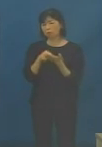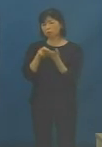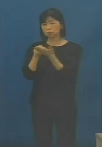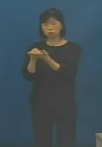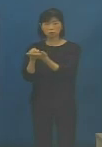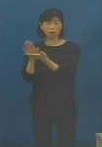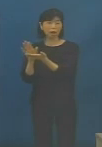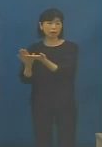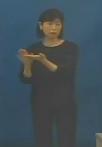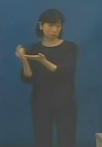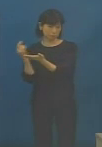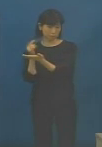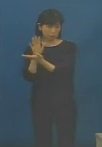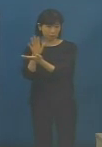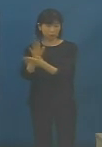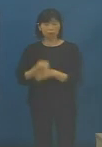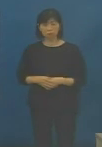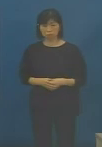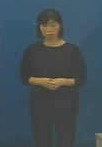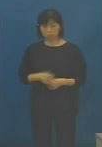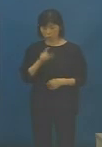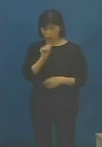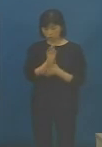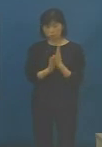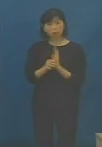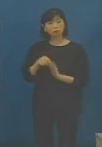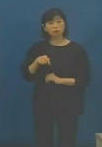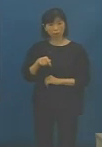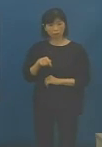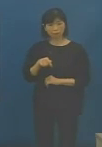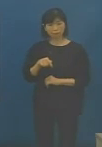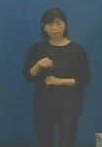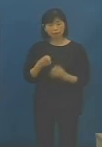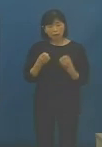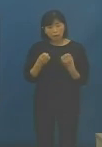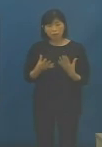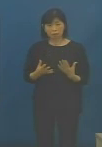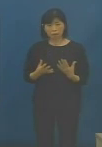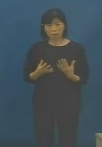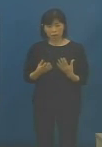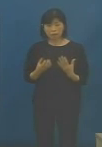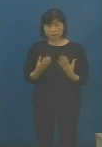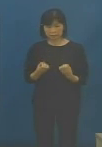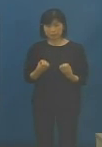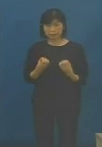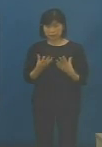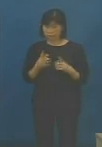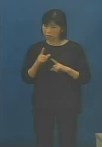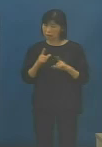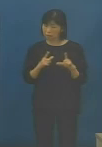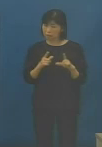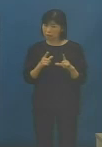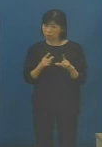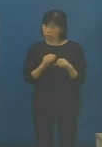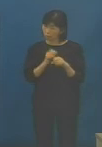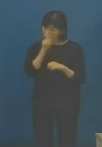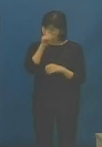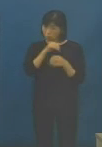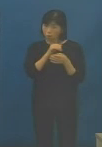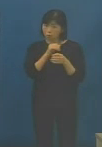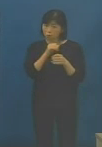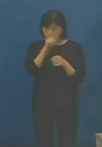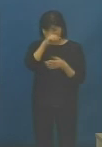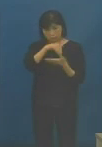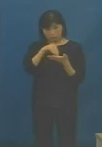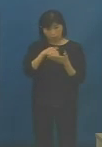。で本県としてはですね、そうした新たな新年度予算、それを踏まえて今